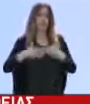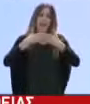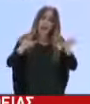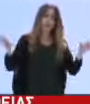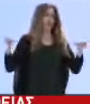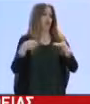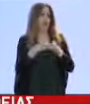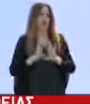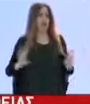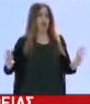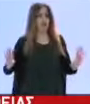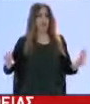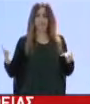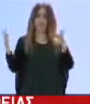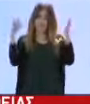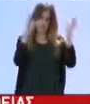Αφήνουμε πίσω